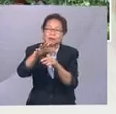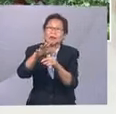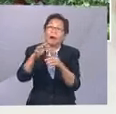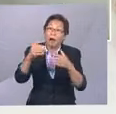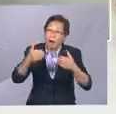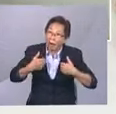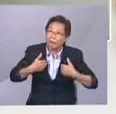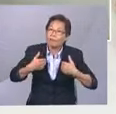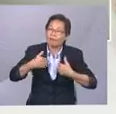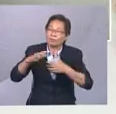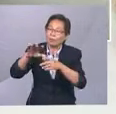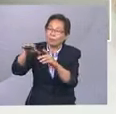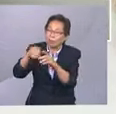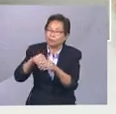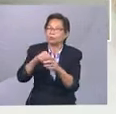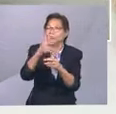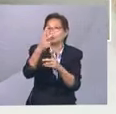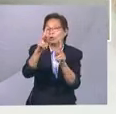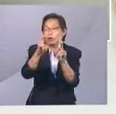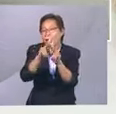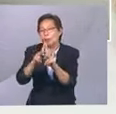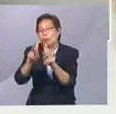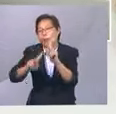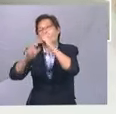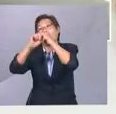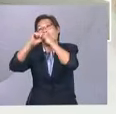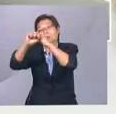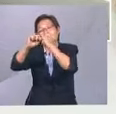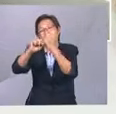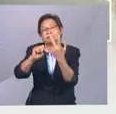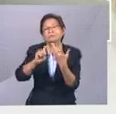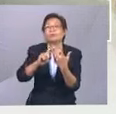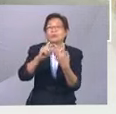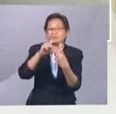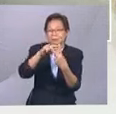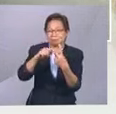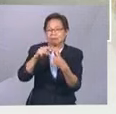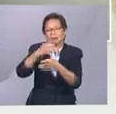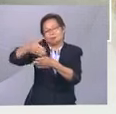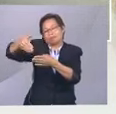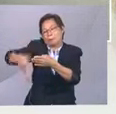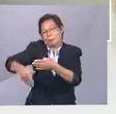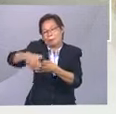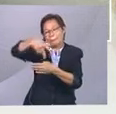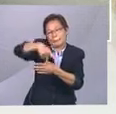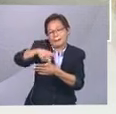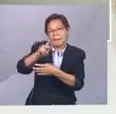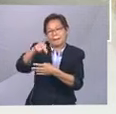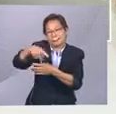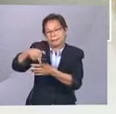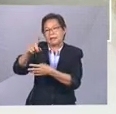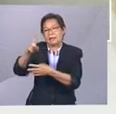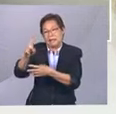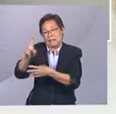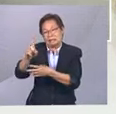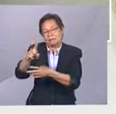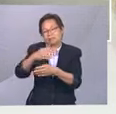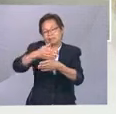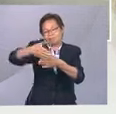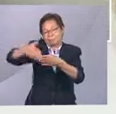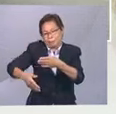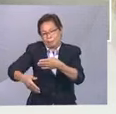juga tua lagi perkampungan orang asli di kamar kan dari segi kawalan